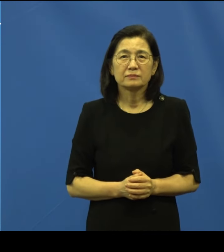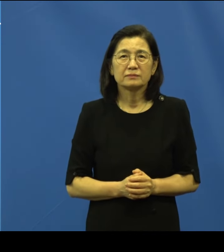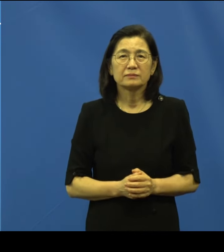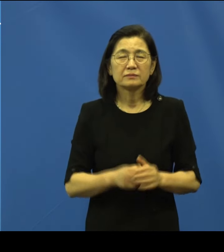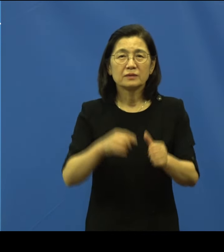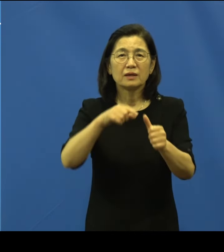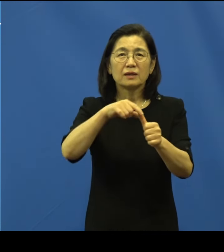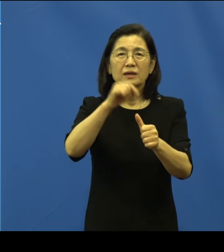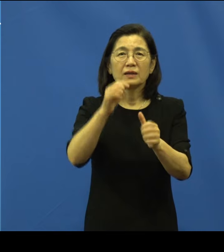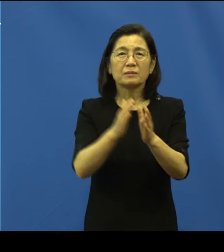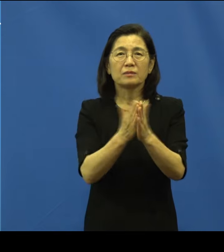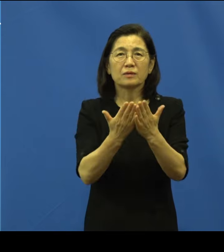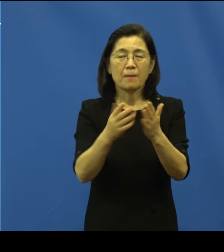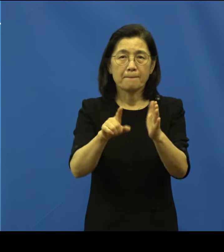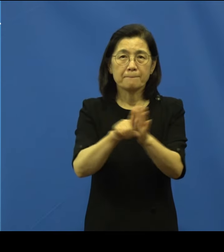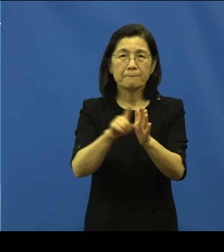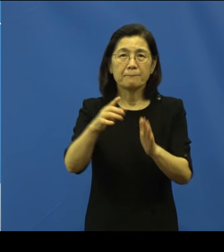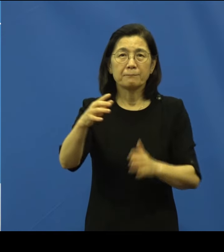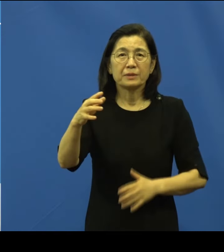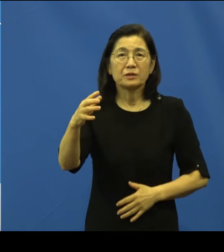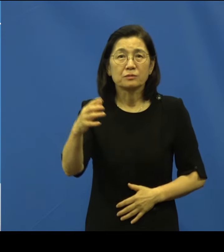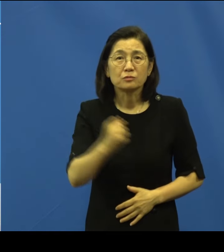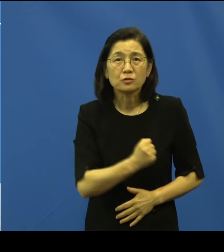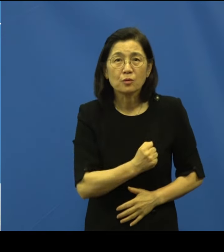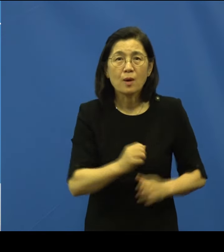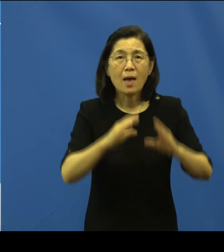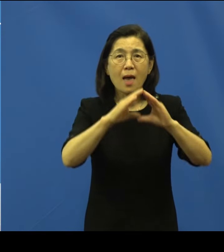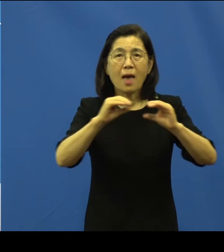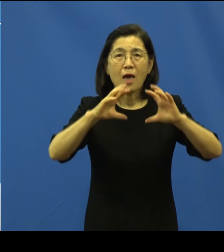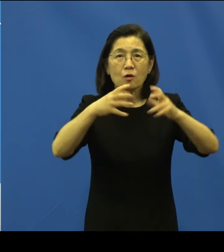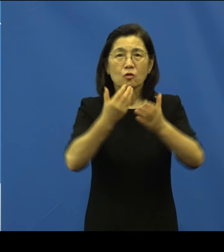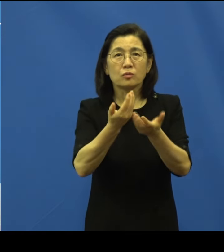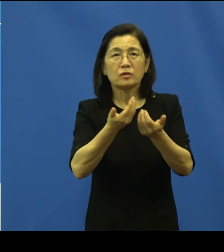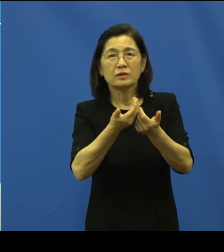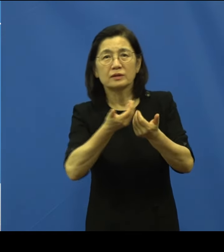히브리서 11장 27절, 믿음으로 애굽을 떠나